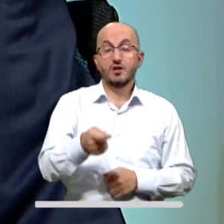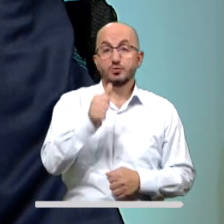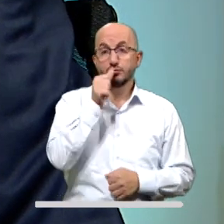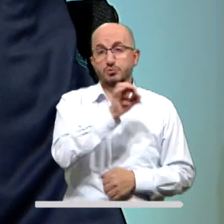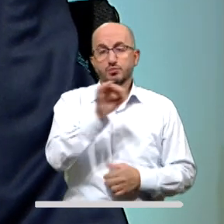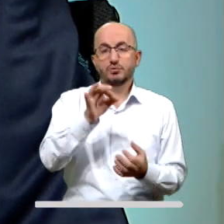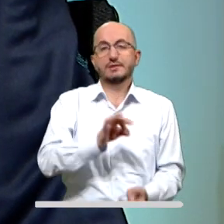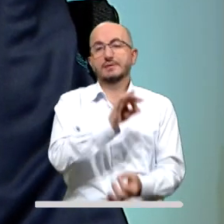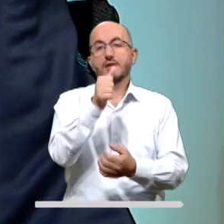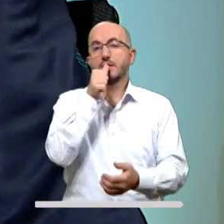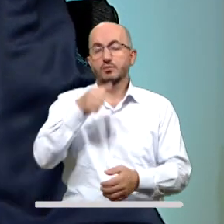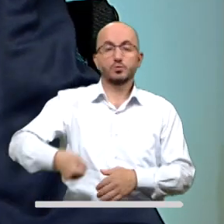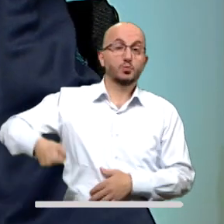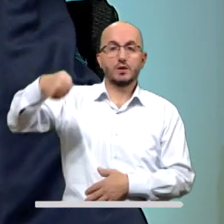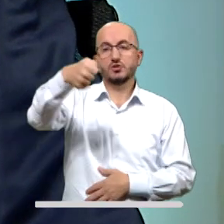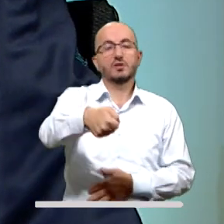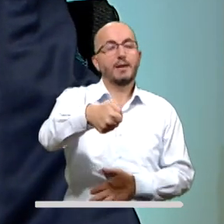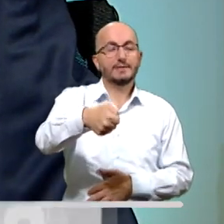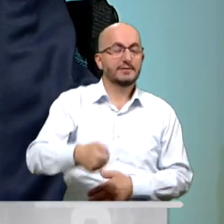susuz insanlara su vermektir.